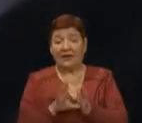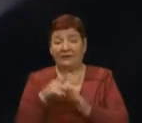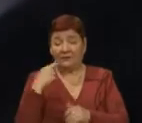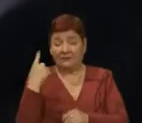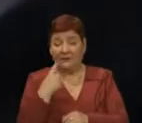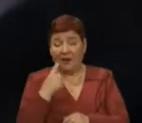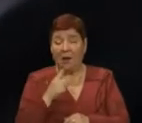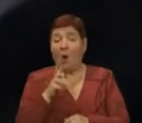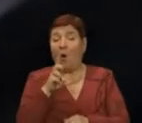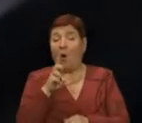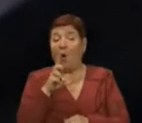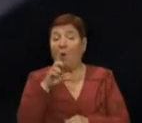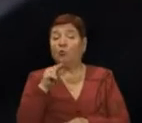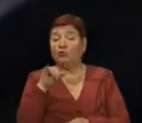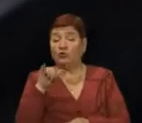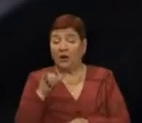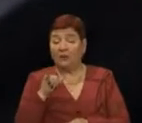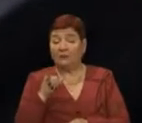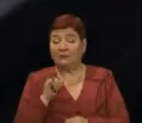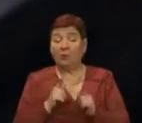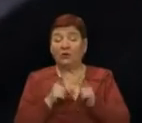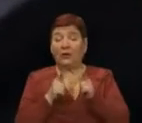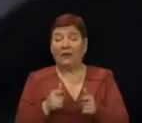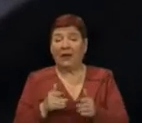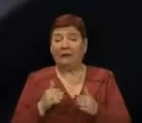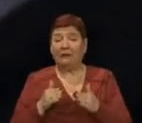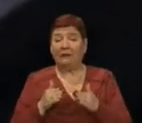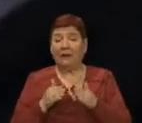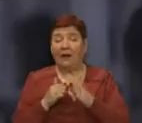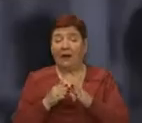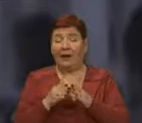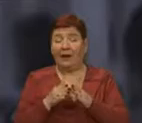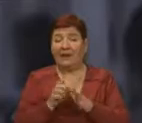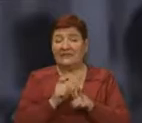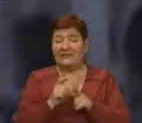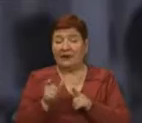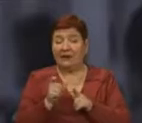Бучу, потрапляння снаряду в